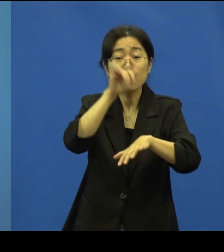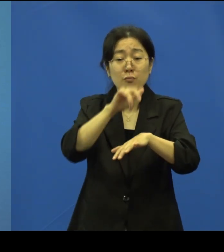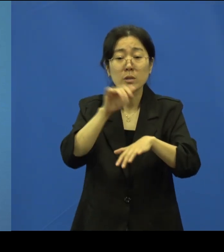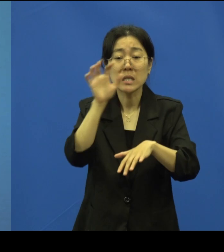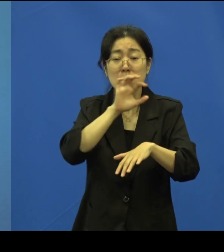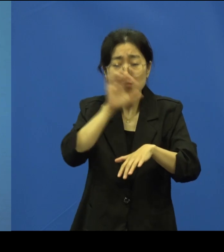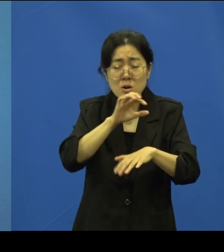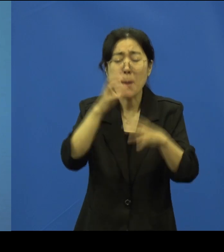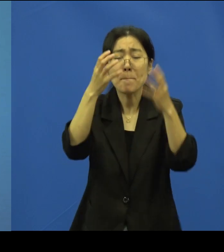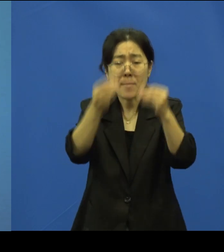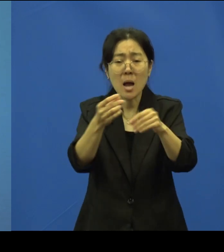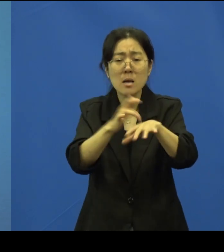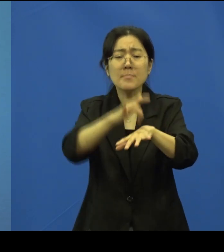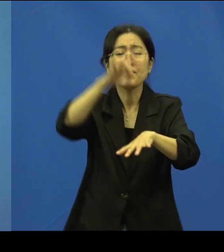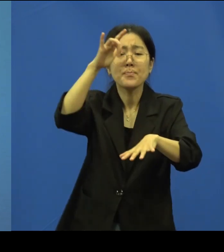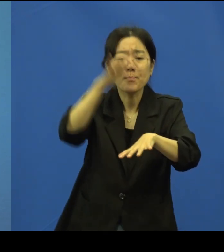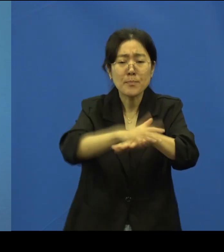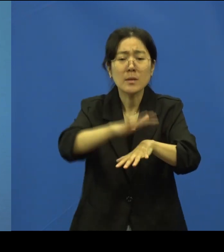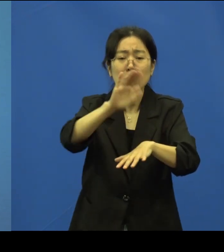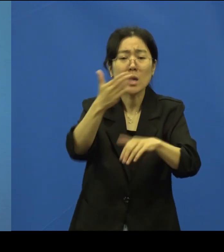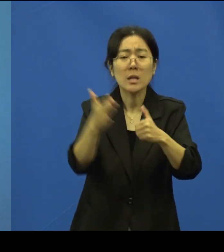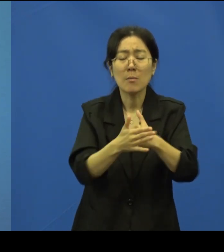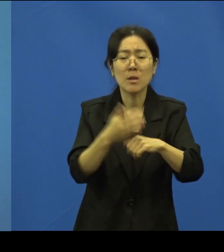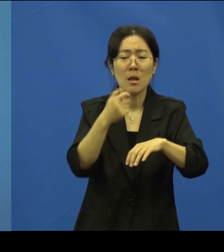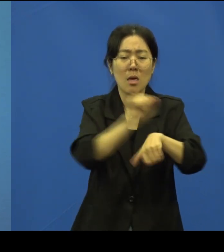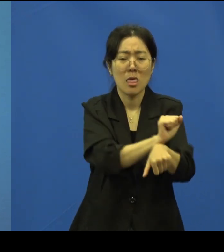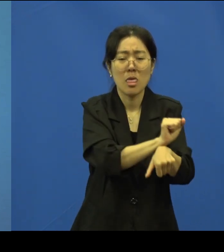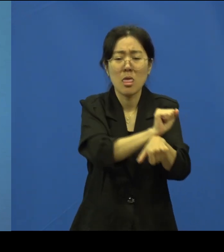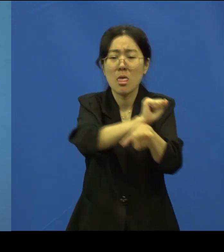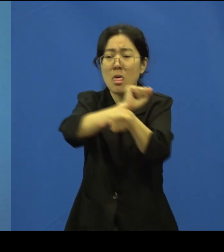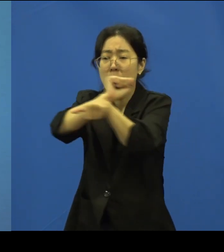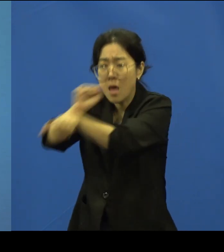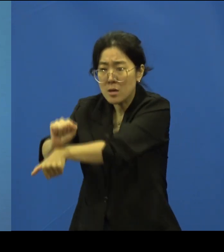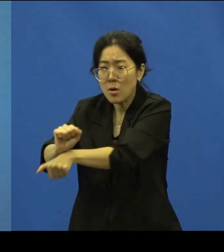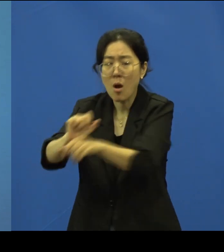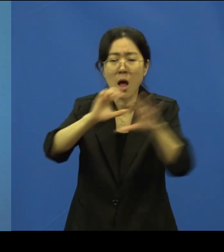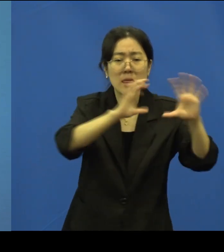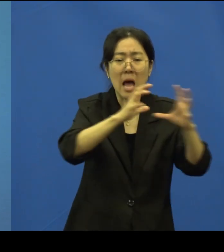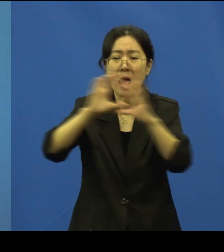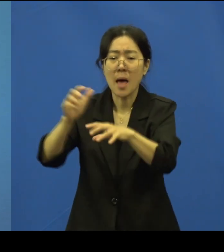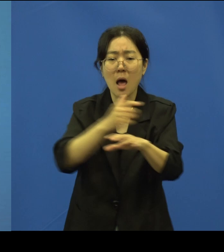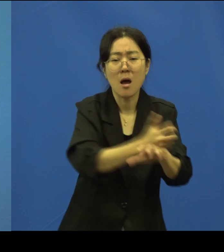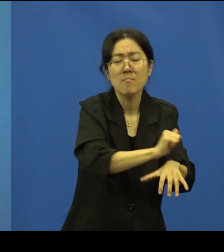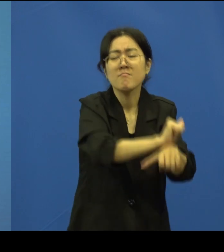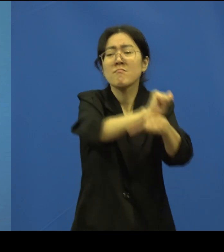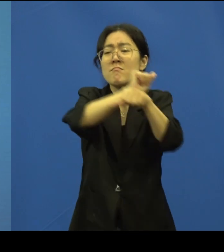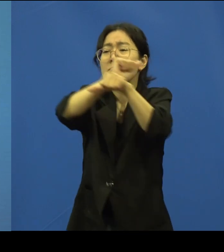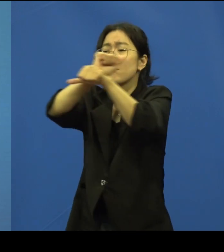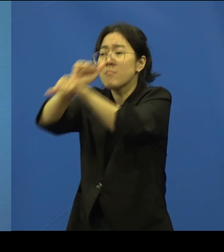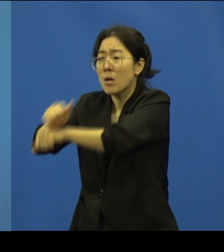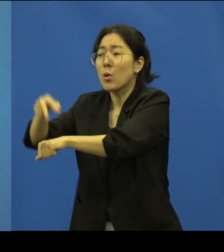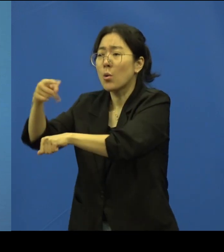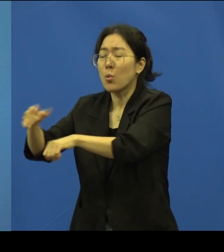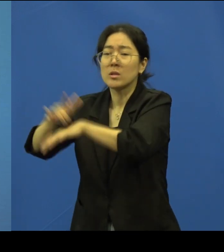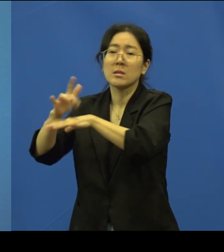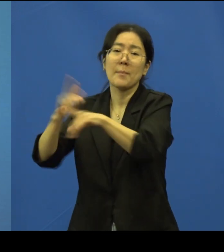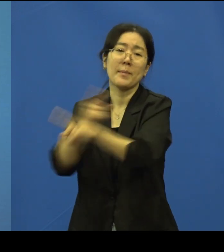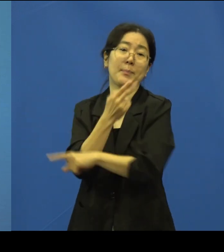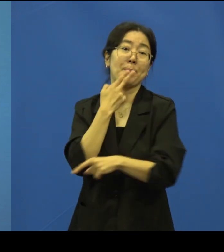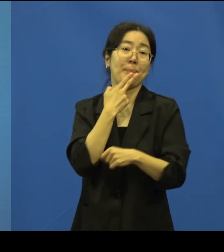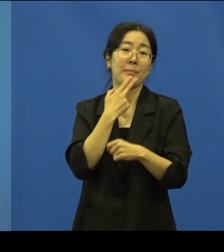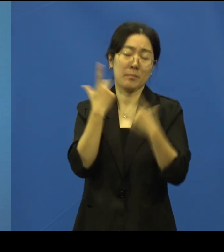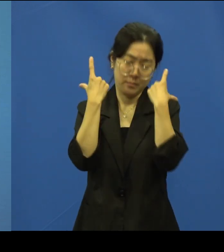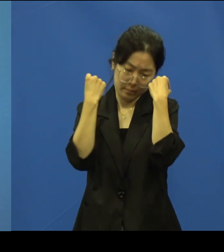삶에 영향력이 있었는지 우리가 보지 않아요. 그래서 그가 그 엄청난 대제국의 총리가 되고,